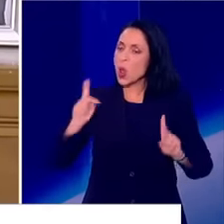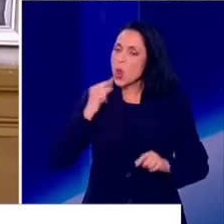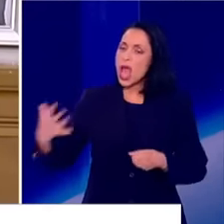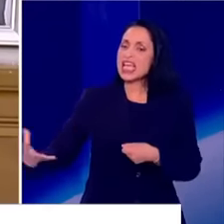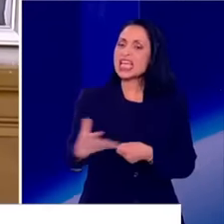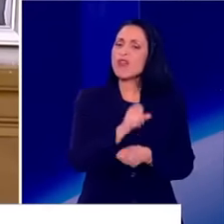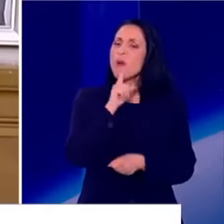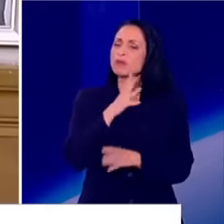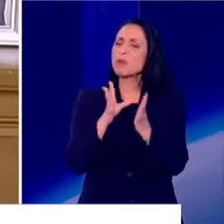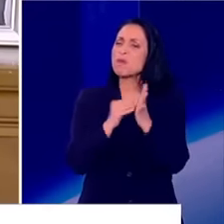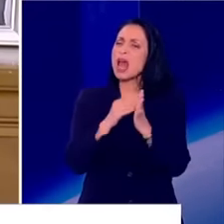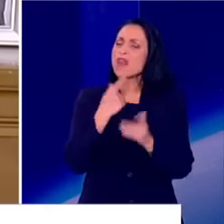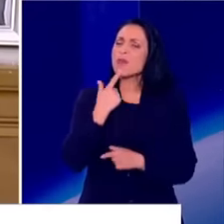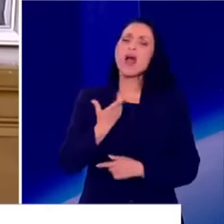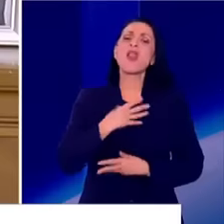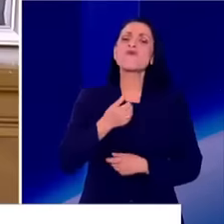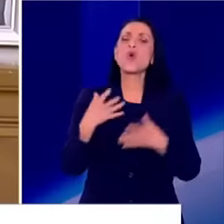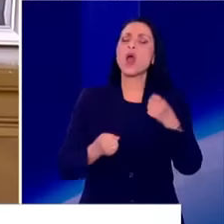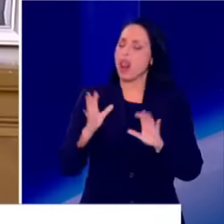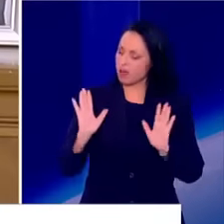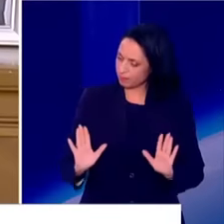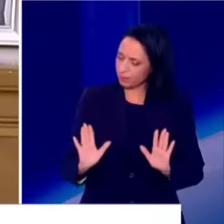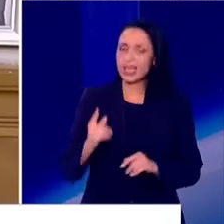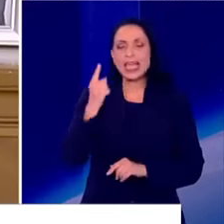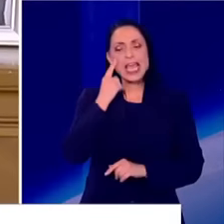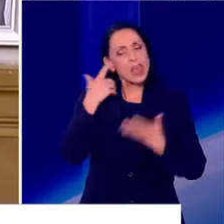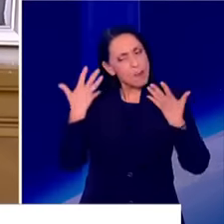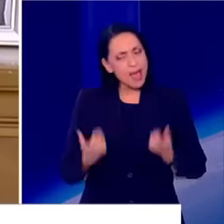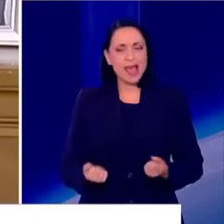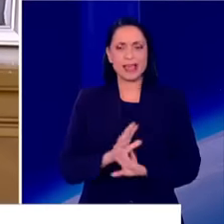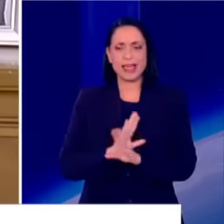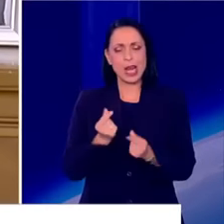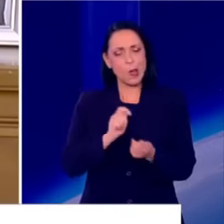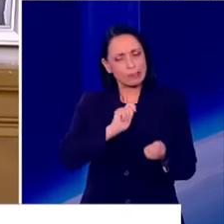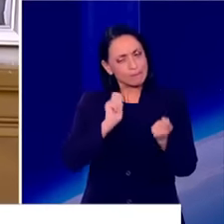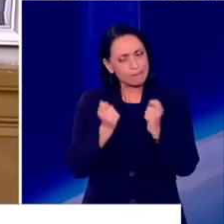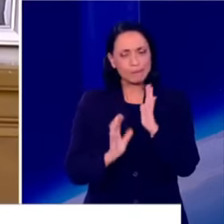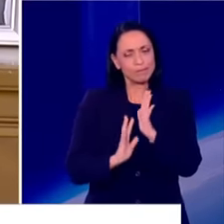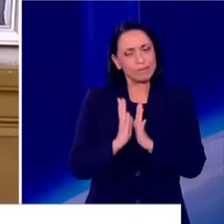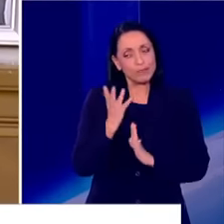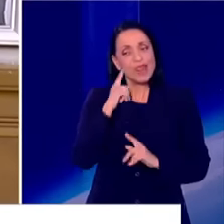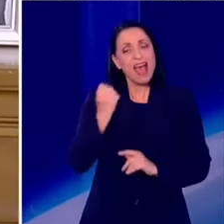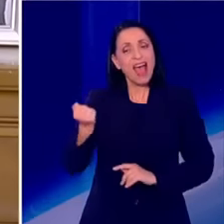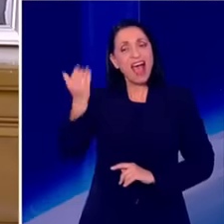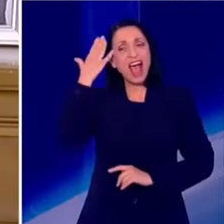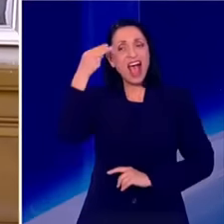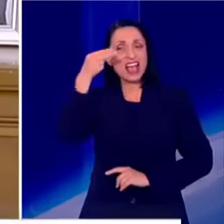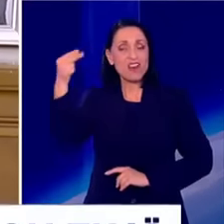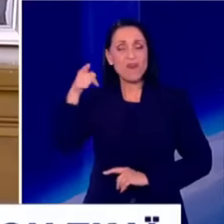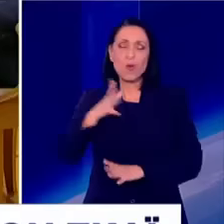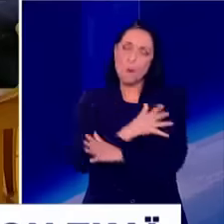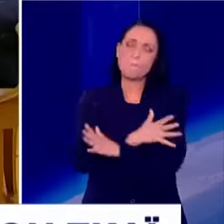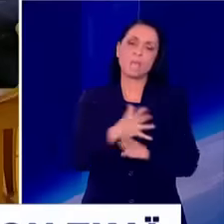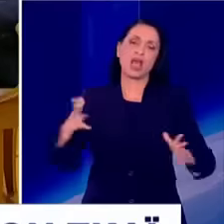Είδαμε κάποια, προσέξτε, είμαι προσεκτικός στις εντυπώσεις μου, είδαμε κάποια βελτίωση. Η ακρίβεια είναι μεγάλο πρόβλημα, ειδικά